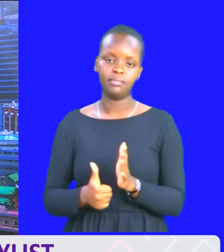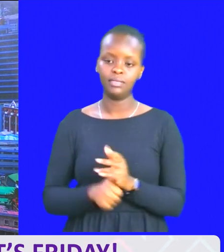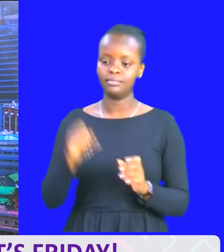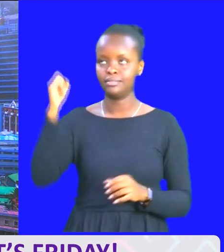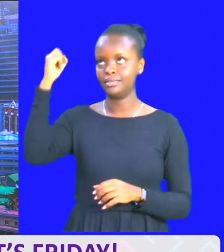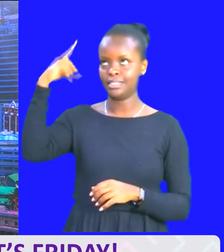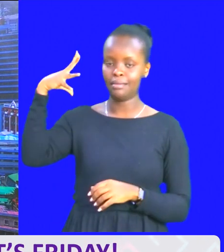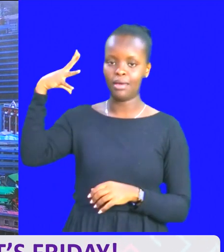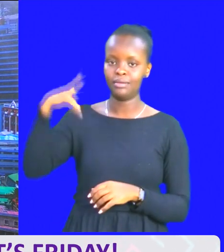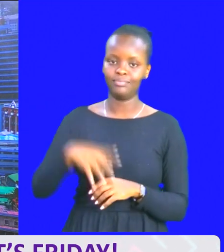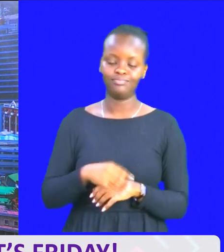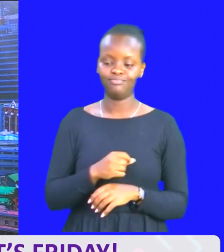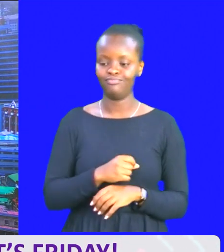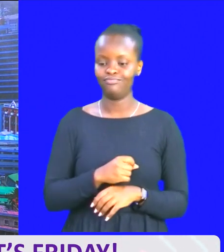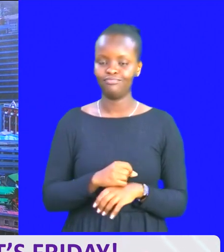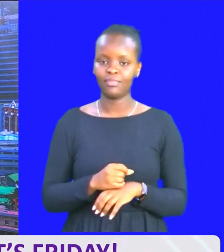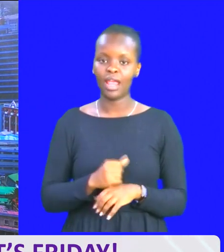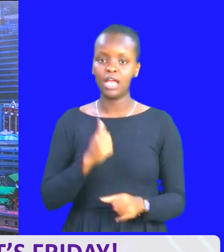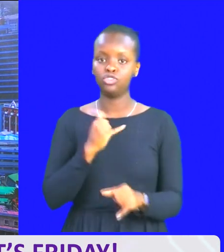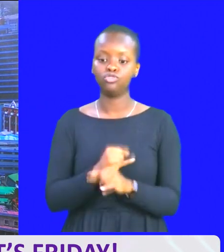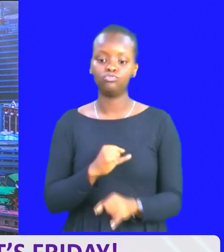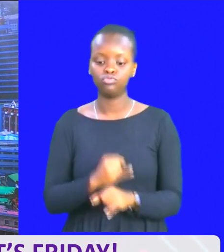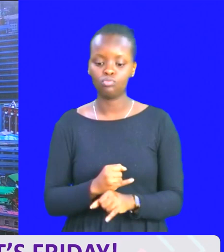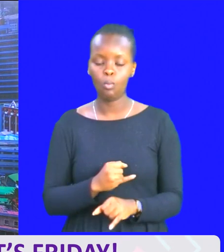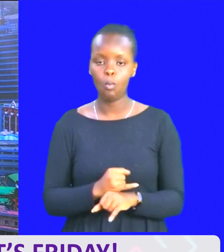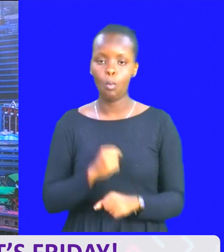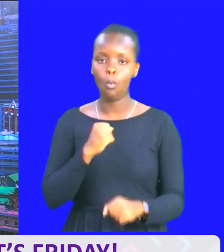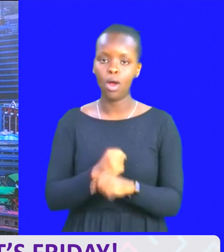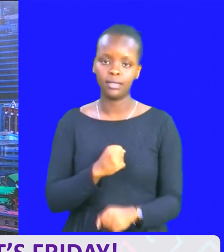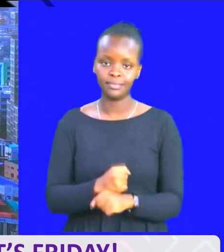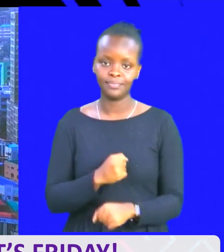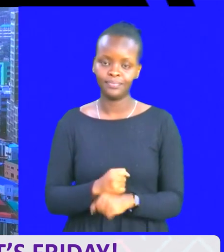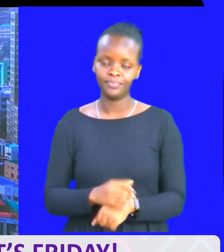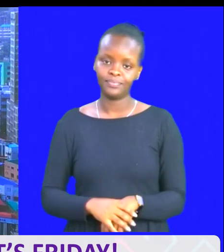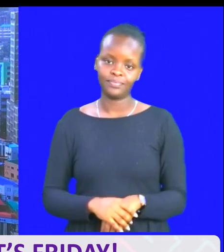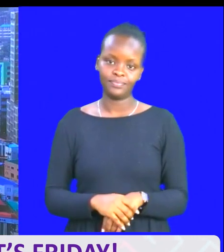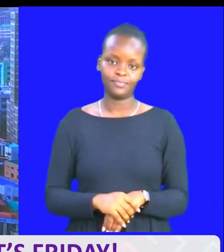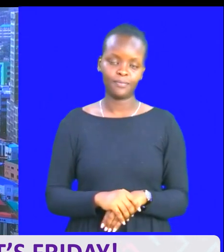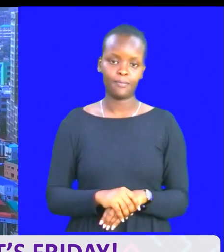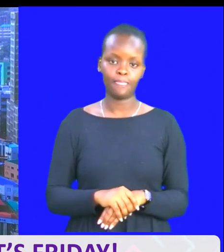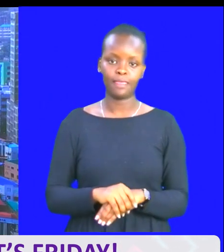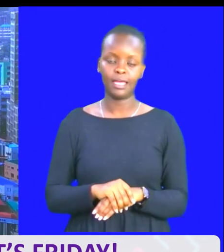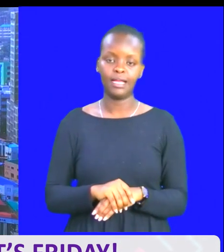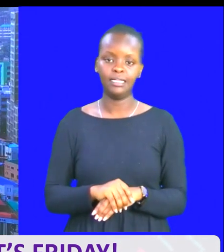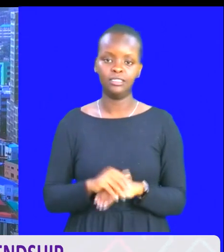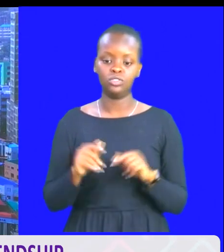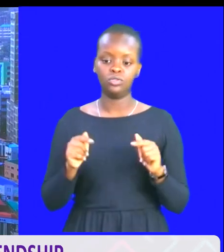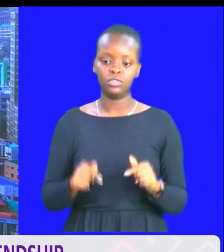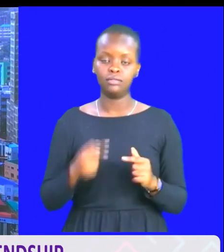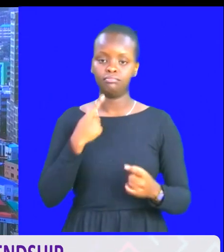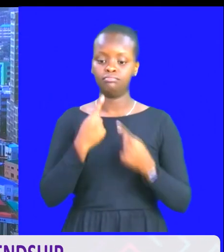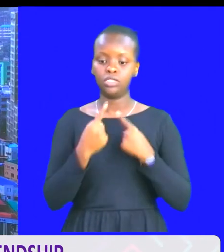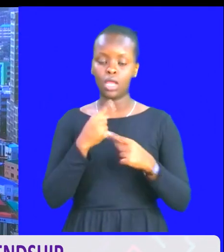token. Ndio. Mimi nikomo kwa manager, wewe jitume, ndio sipate ndio sikosa hii ya token. Ndio. All right? So tonight we're making fun, we're talking about having that